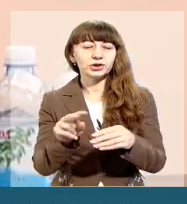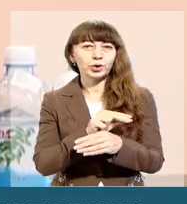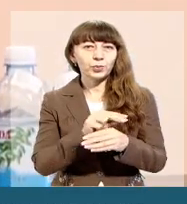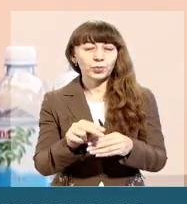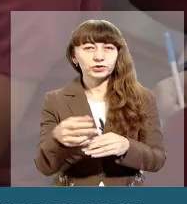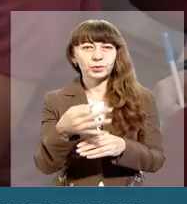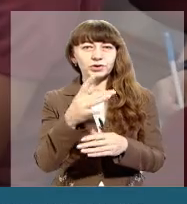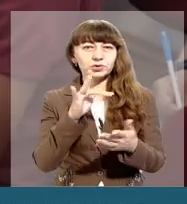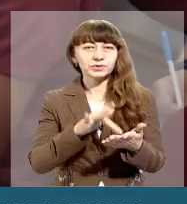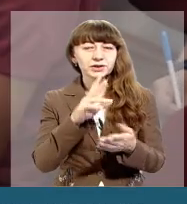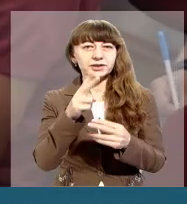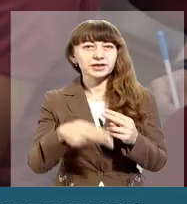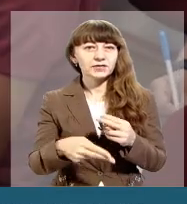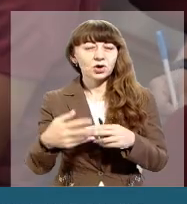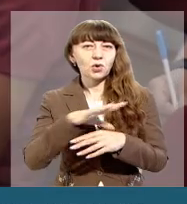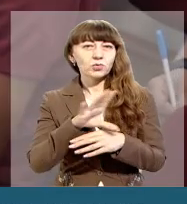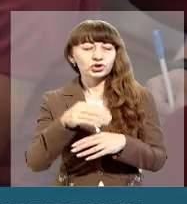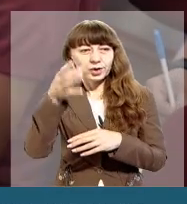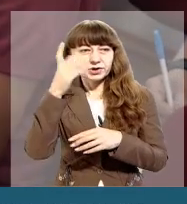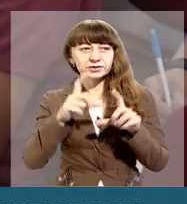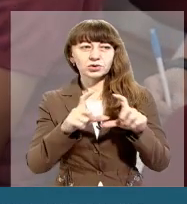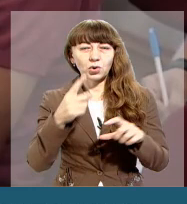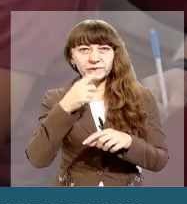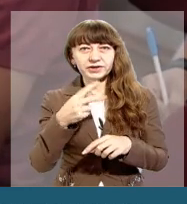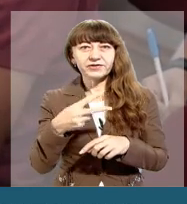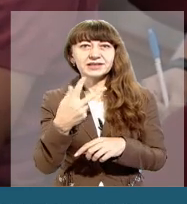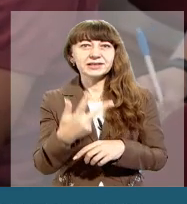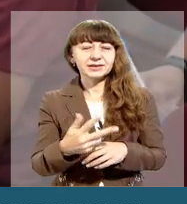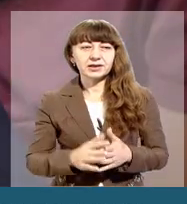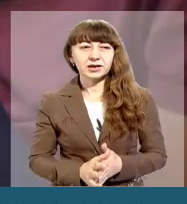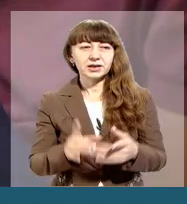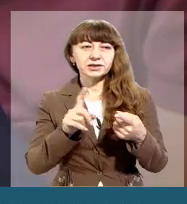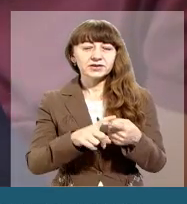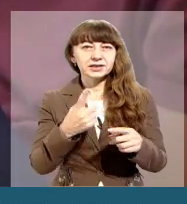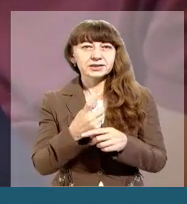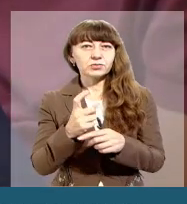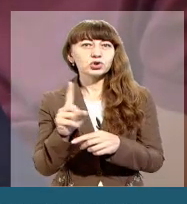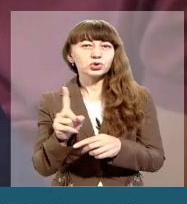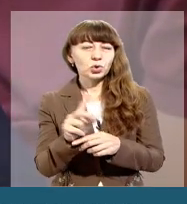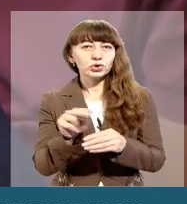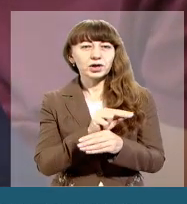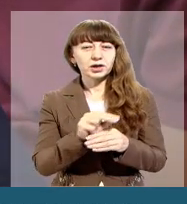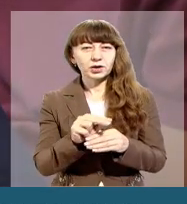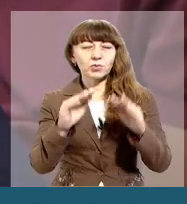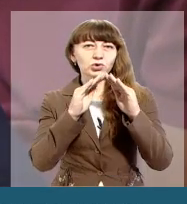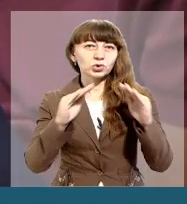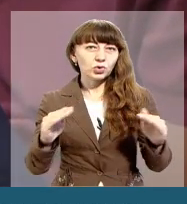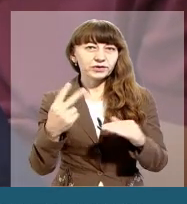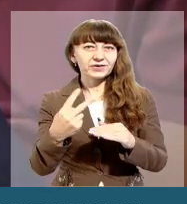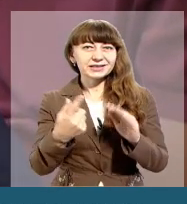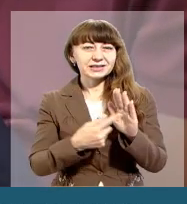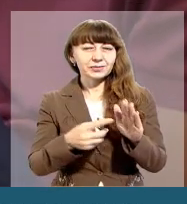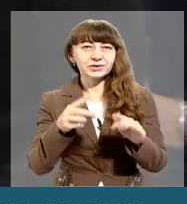областном центре завершены, кроме общеобразовательной школы номер 23. Связано это с тем, что средства на ремонт кровли в размере